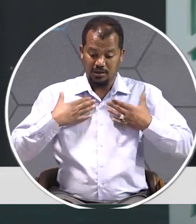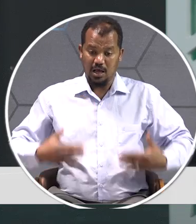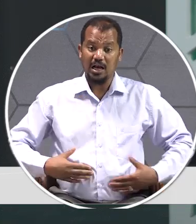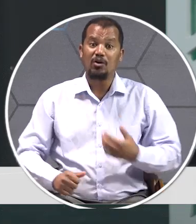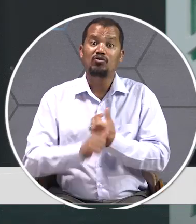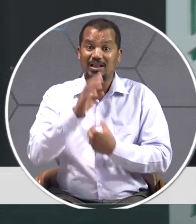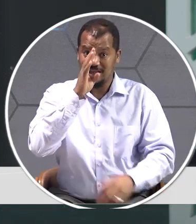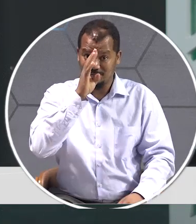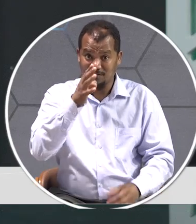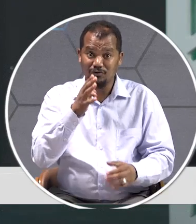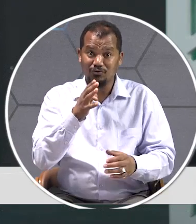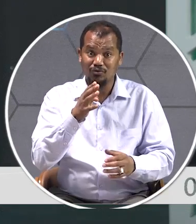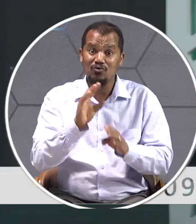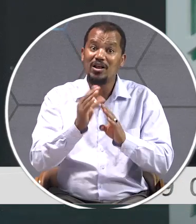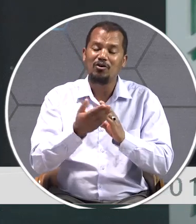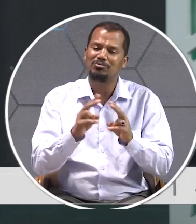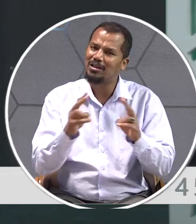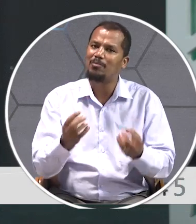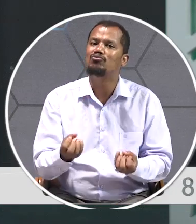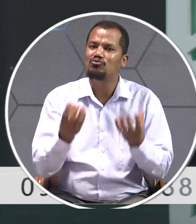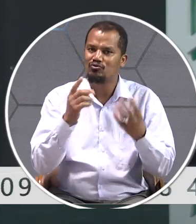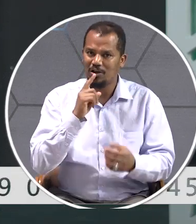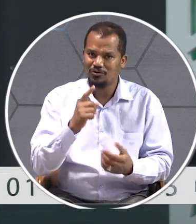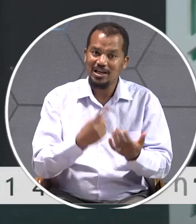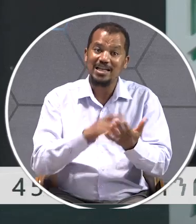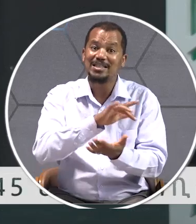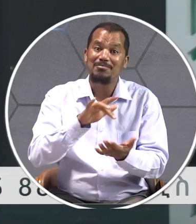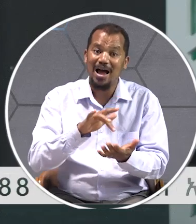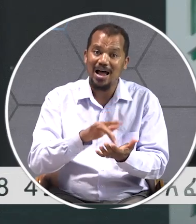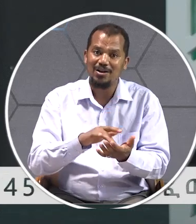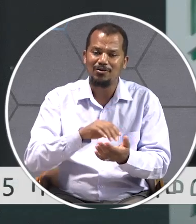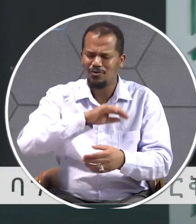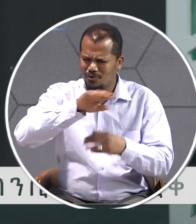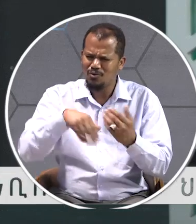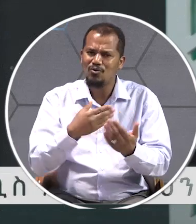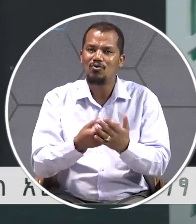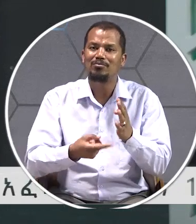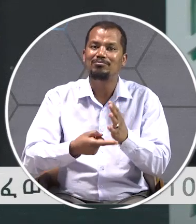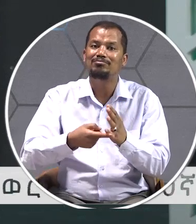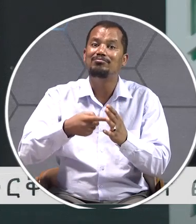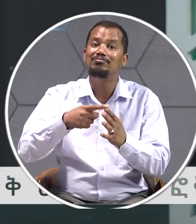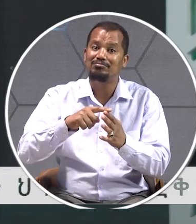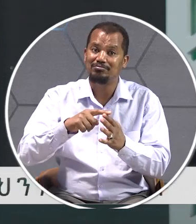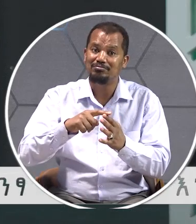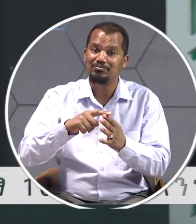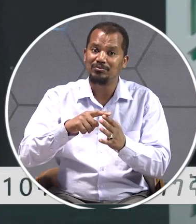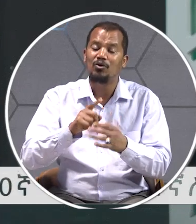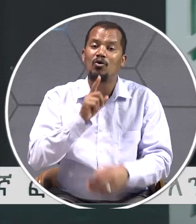ደግሞ የአካል ጉዳትን የሚፈጥሩ ክስተቶች እጅግ ብዙ ናቸው። ከነዚህ መካከል እንግዲህ ሁሉም